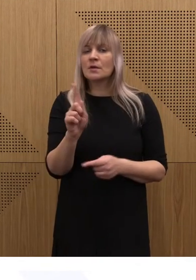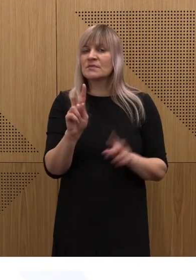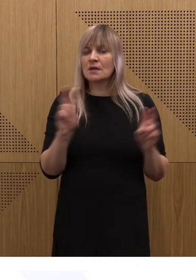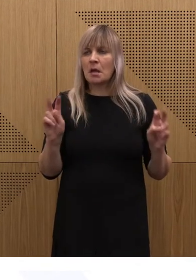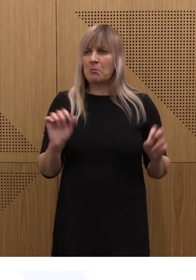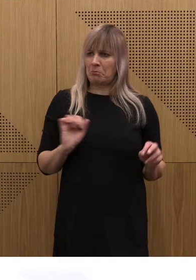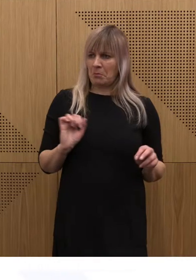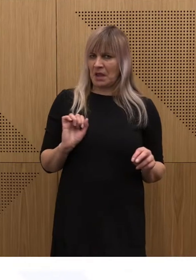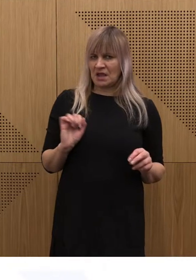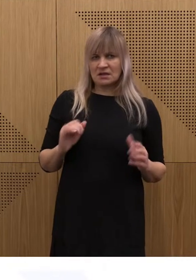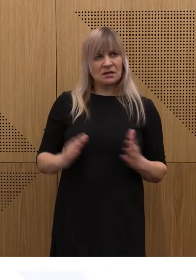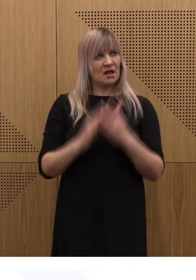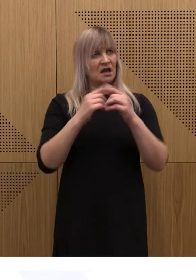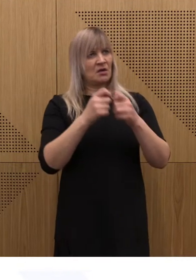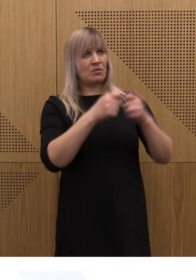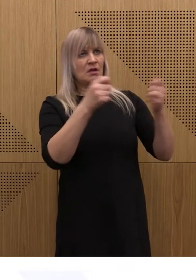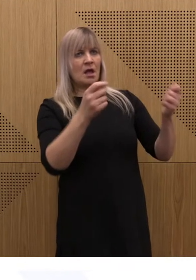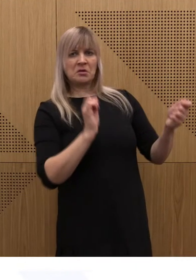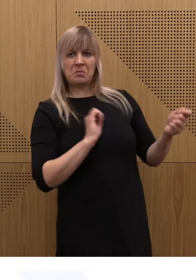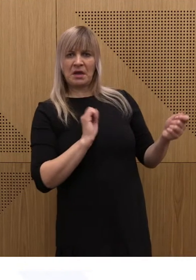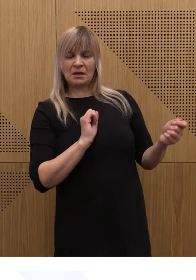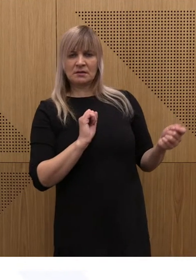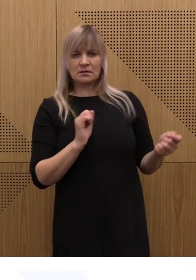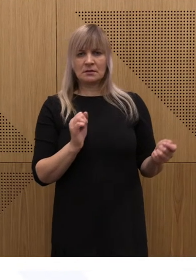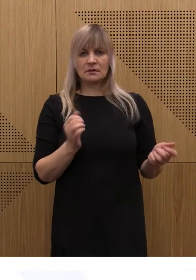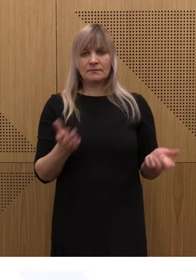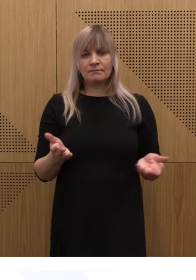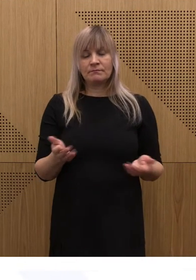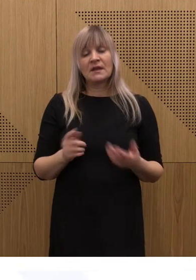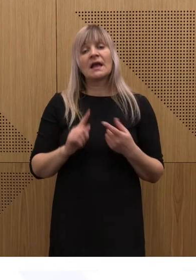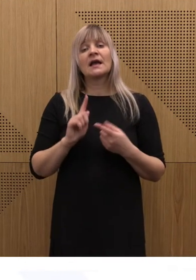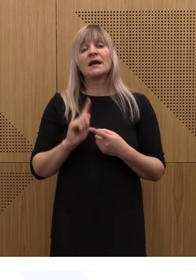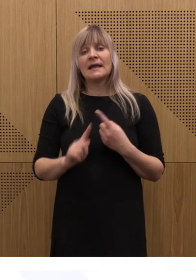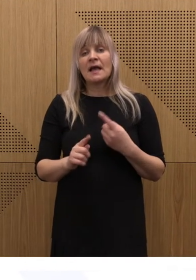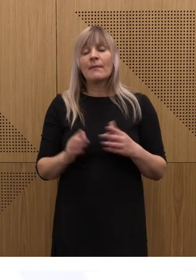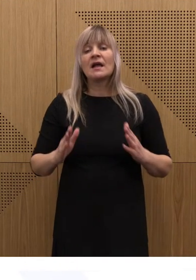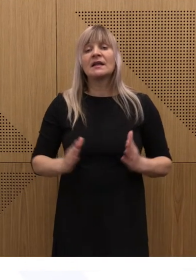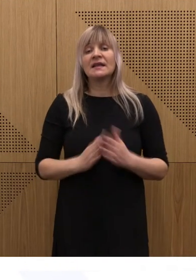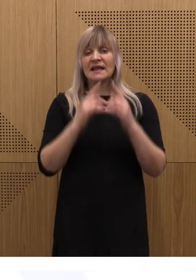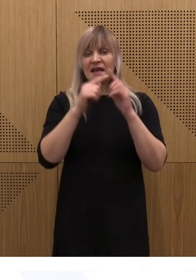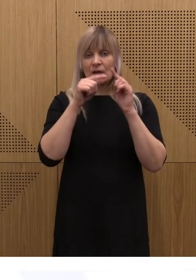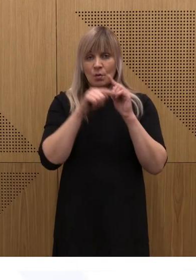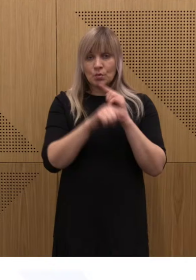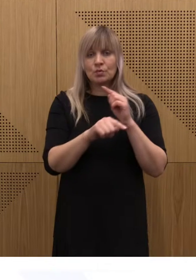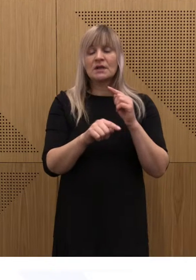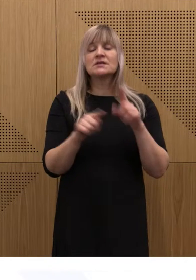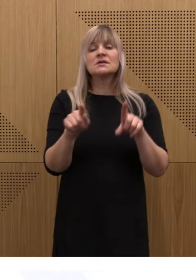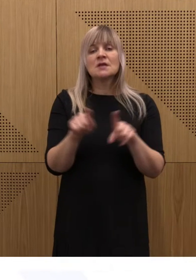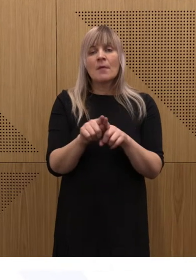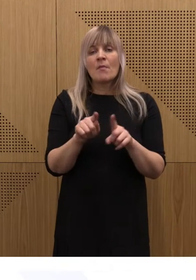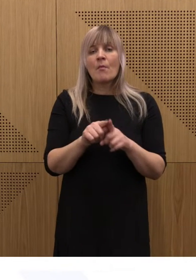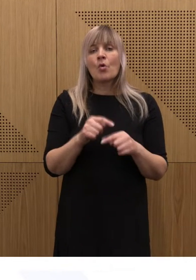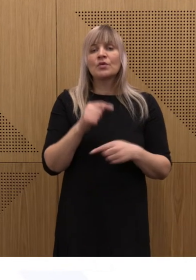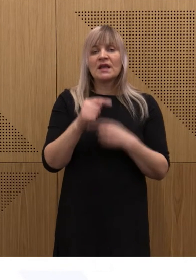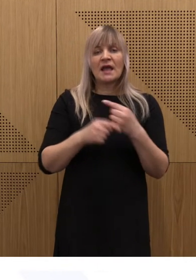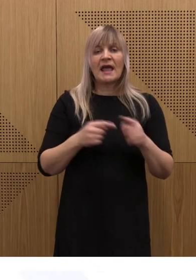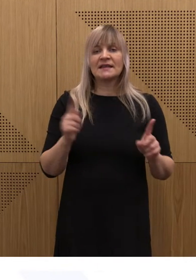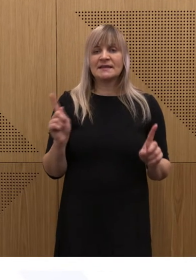mis põhjusel kirikud lahti jäid . Kõigepealt kirikutes kehtib samamoodi